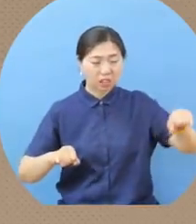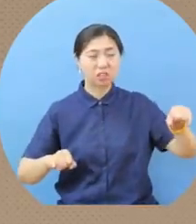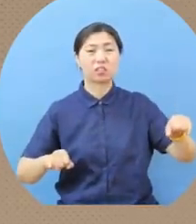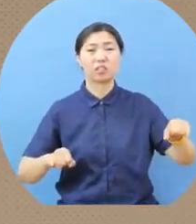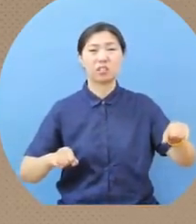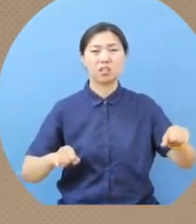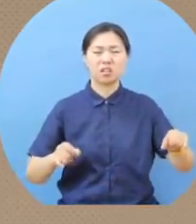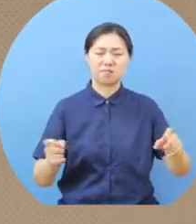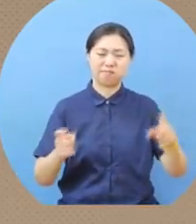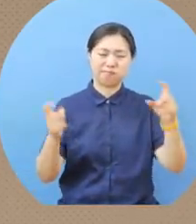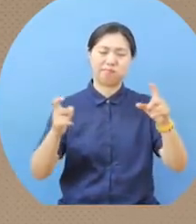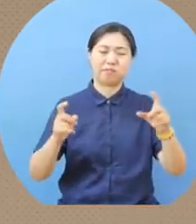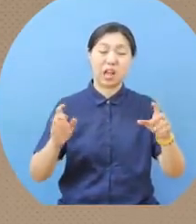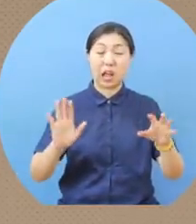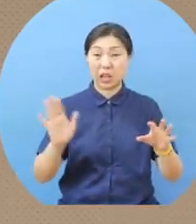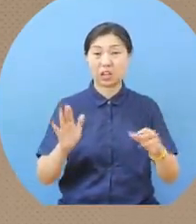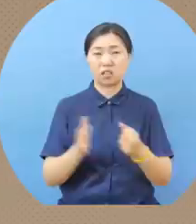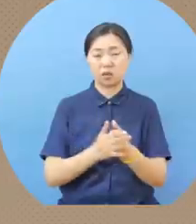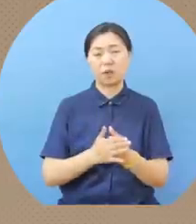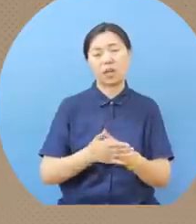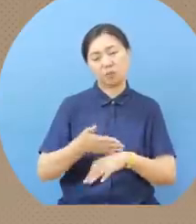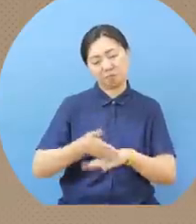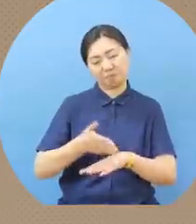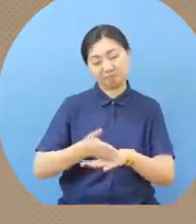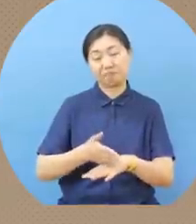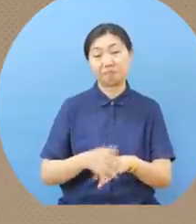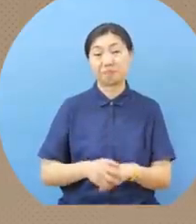따 이거 다행이다 고맙다 이렇게 생각합니다